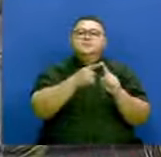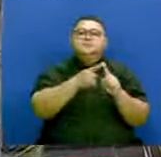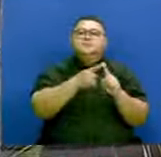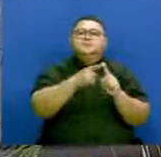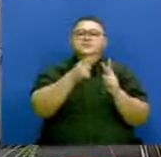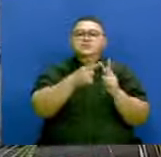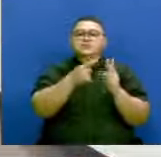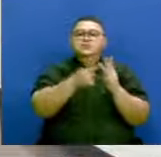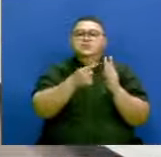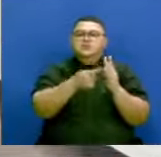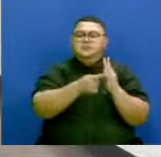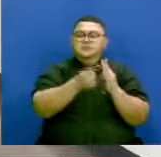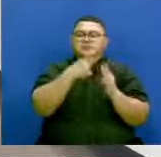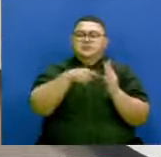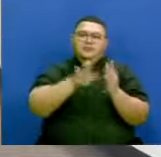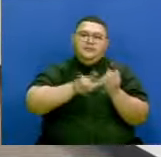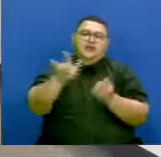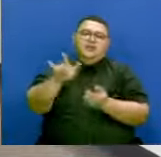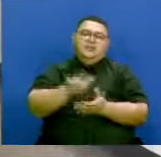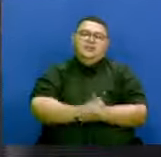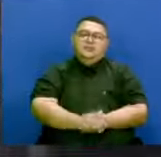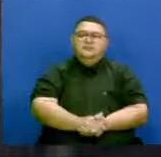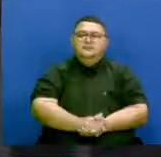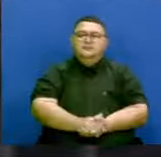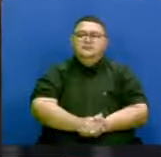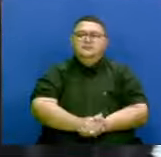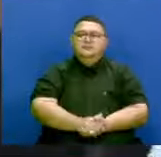hingga kloter 4.